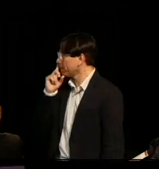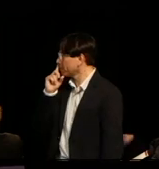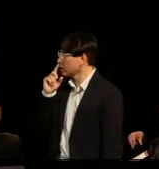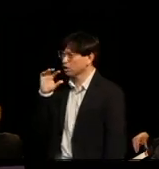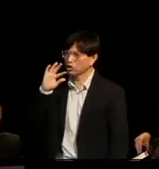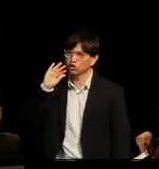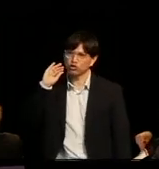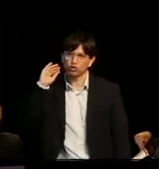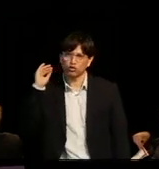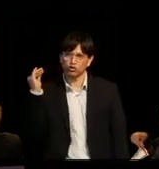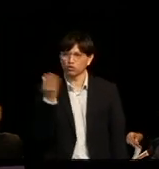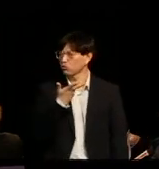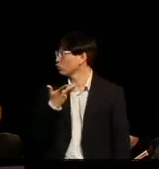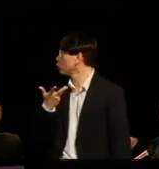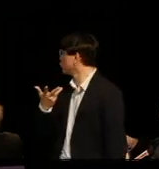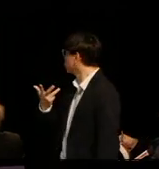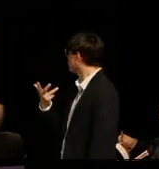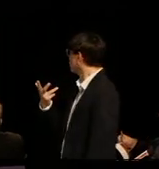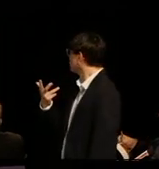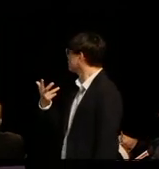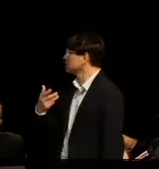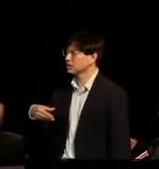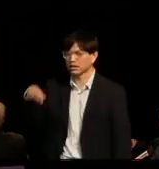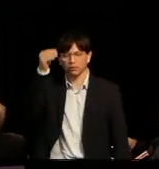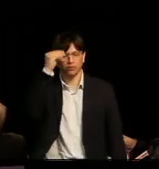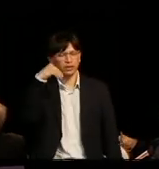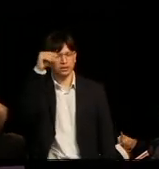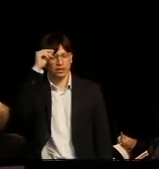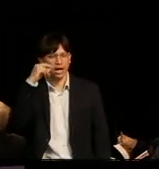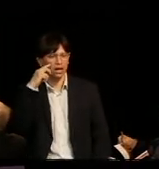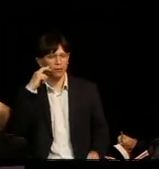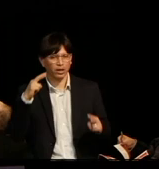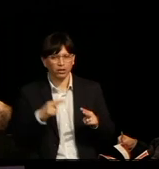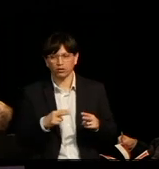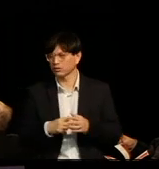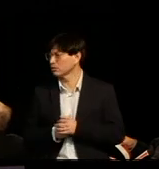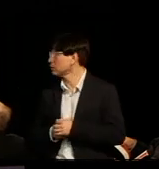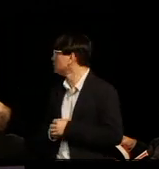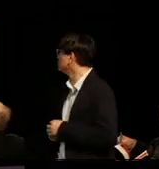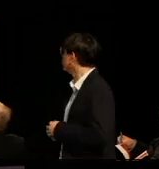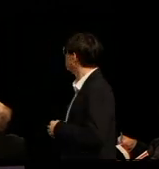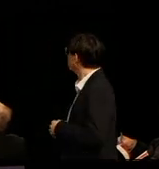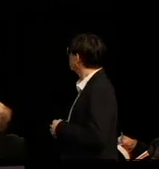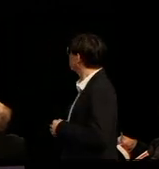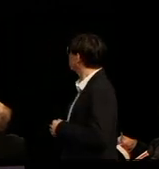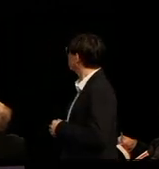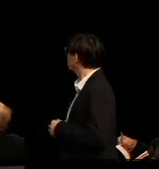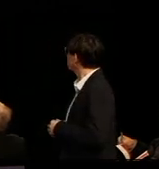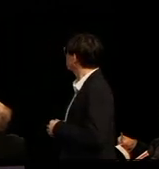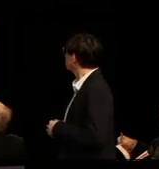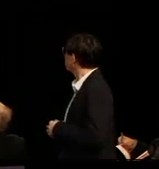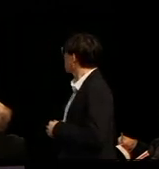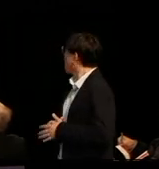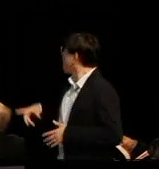degli spunti su cui riflettere a livello della nostra relazione Questo è un suggerimento anche carino che